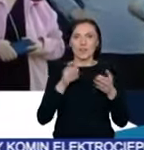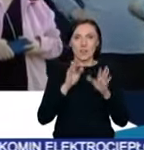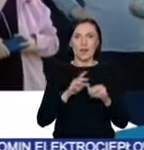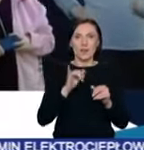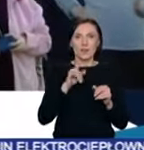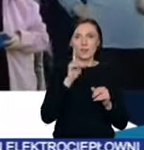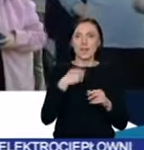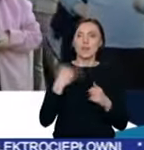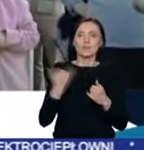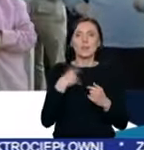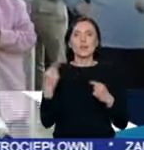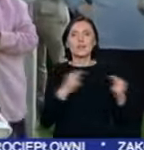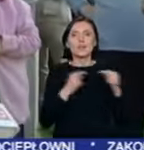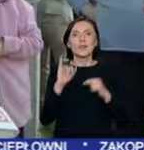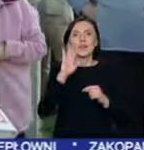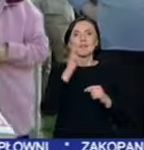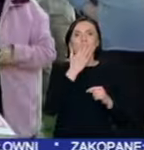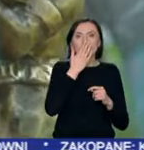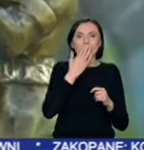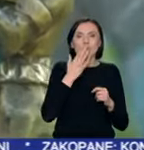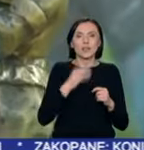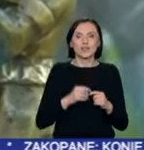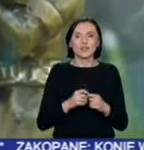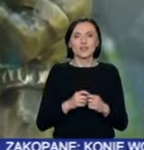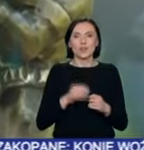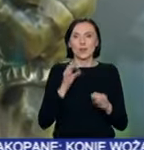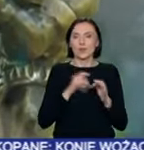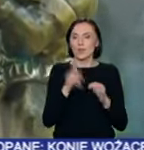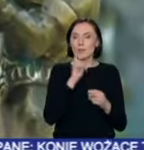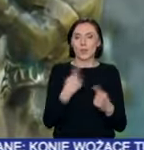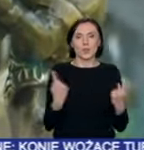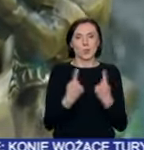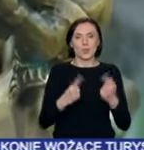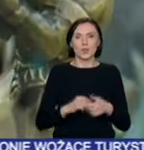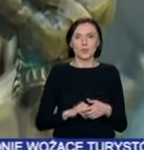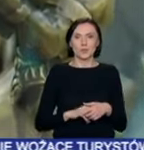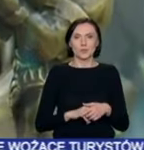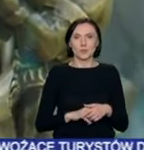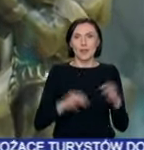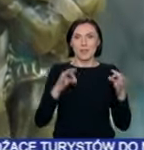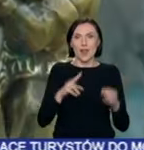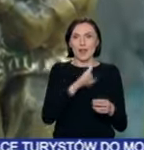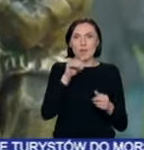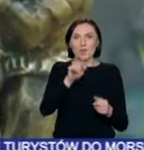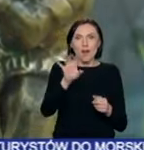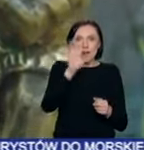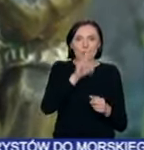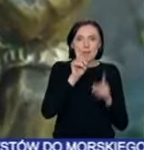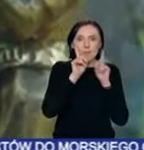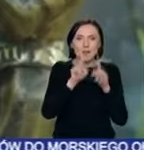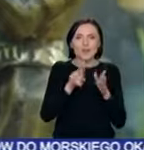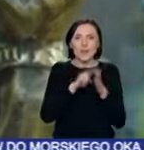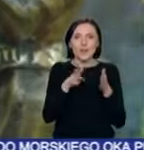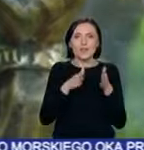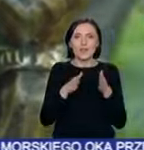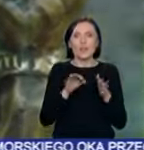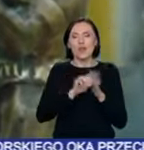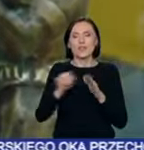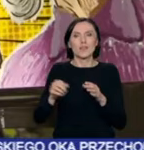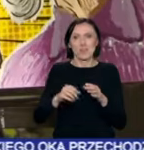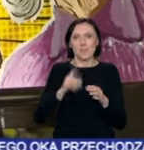formach. Dyskutowaliśmy nad każdym detalem, więc jest rewelacyjna. A teraz każdy może ją zobaczyć na skwerze, na którym od